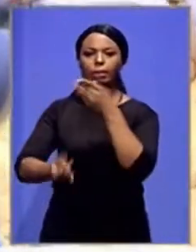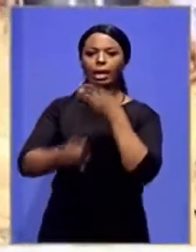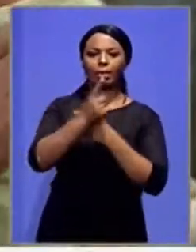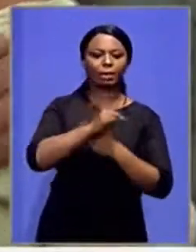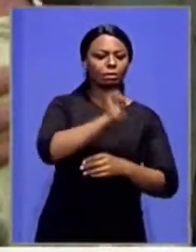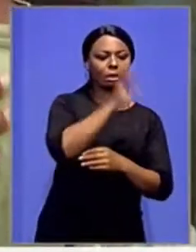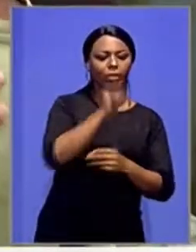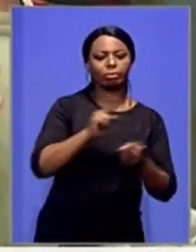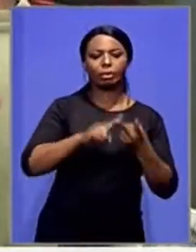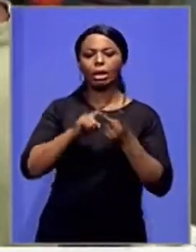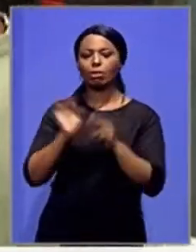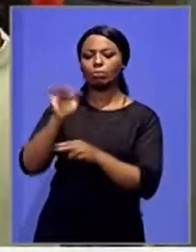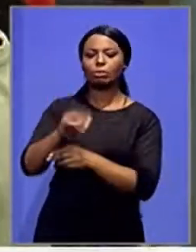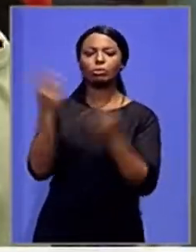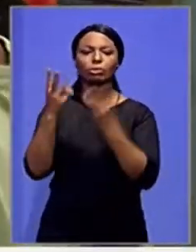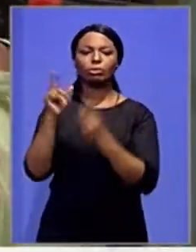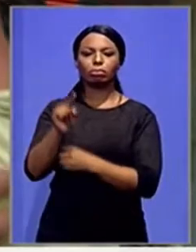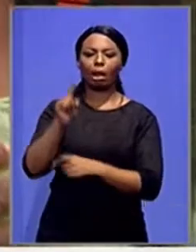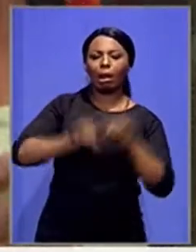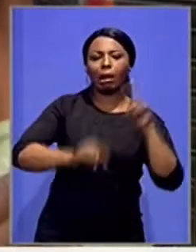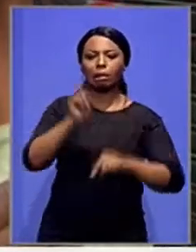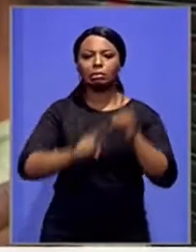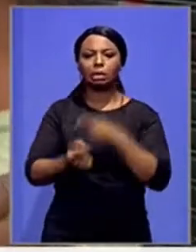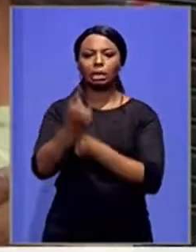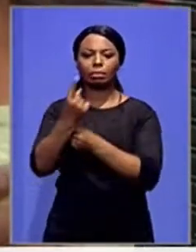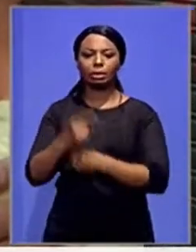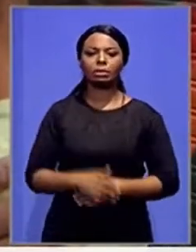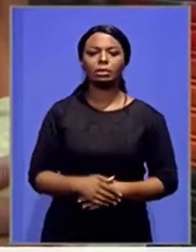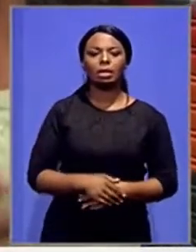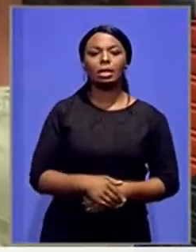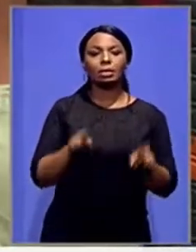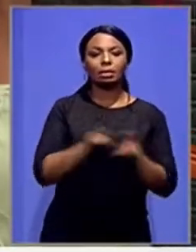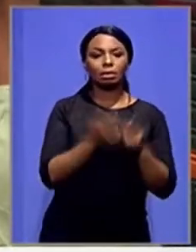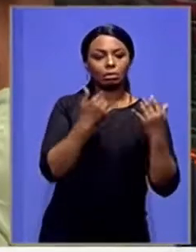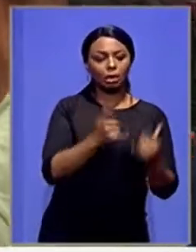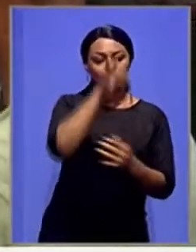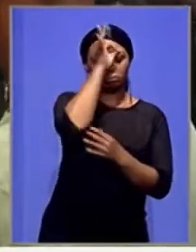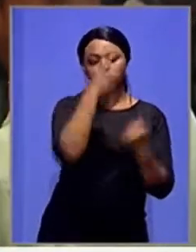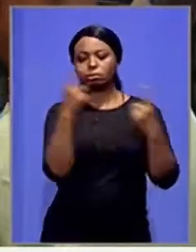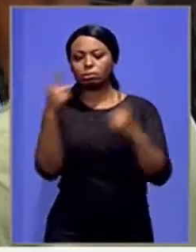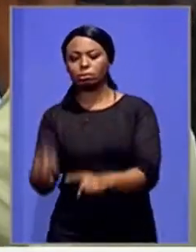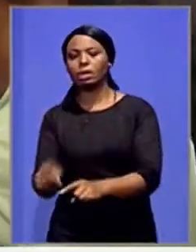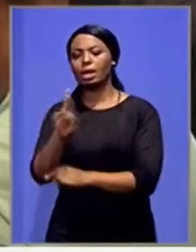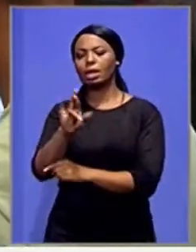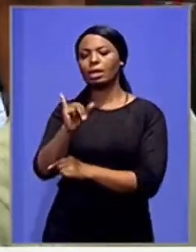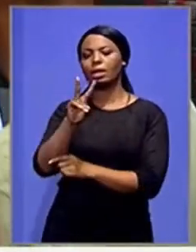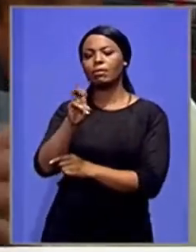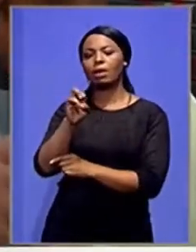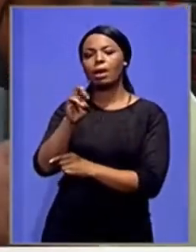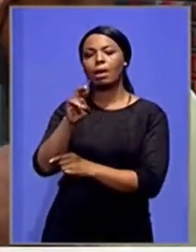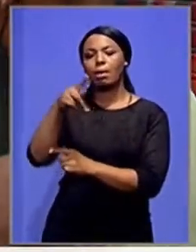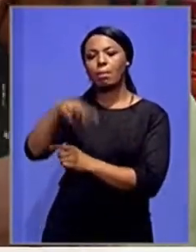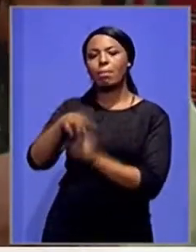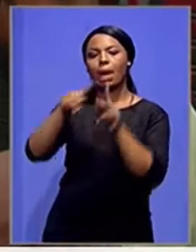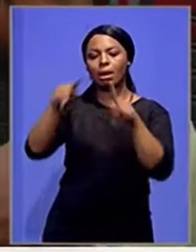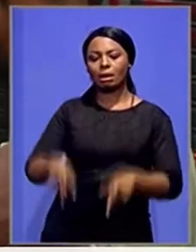Melata. Letsholo le etetse sebaka sa River Park Alexandra moo ho utlwalang hore botlokotsebe bo tutile